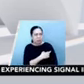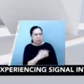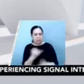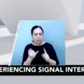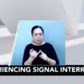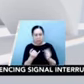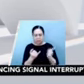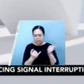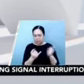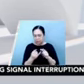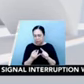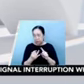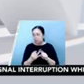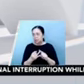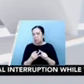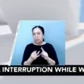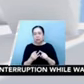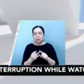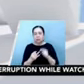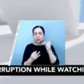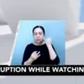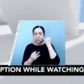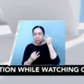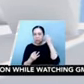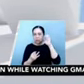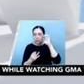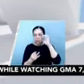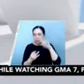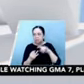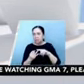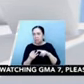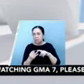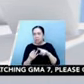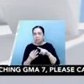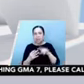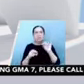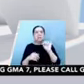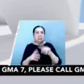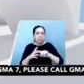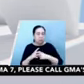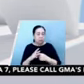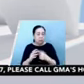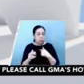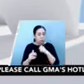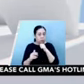Jinggoy, yung mga artista drop at doon ang nag-start. I am not trying to fend off